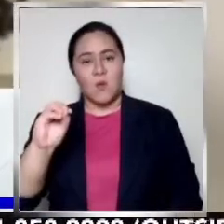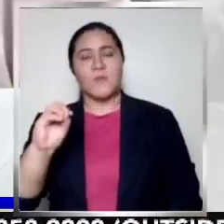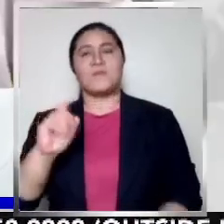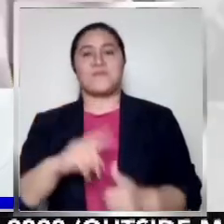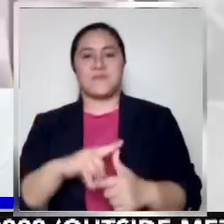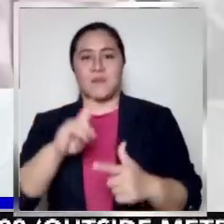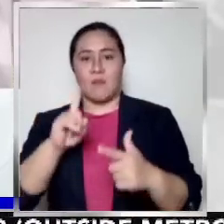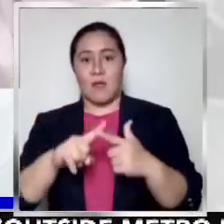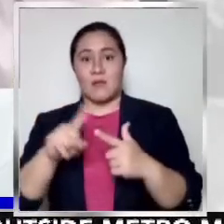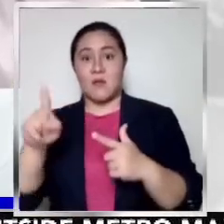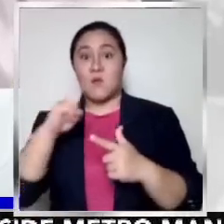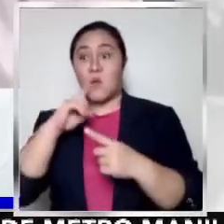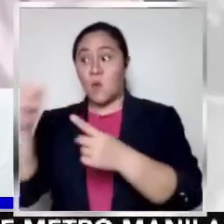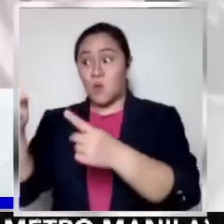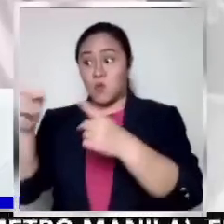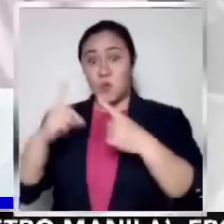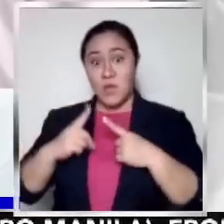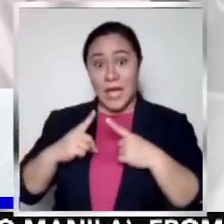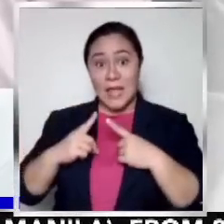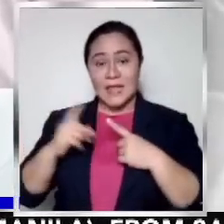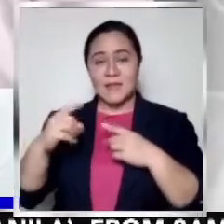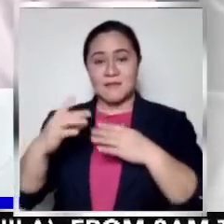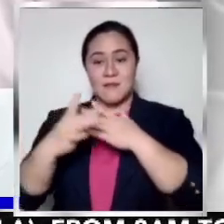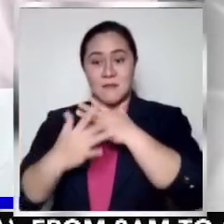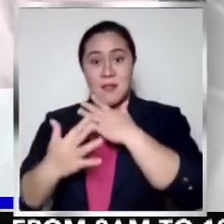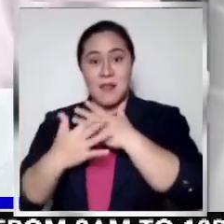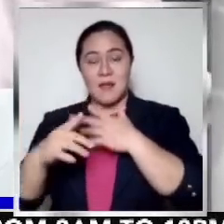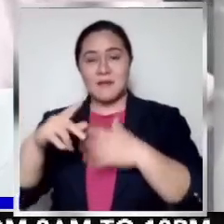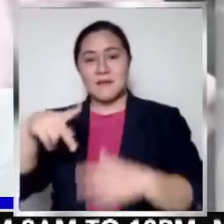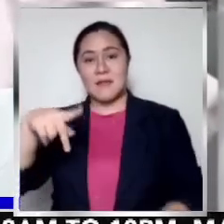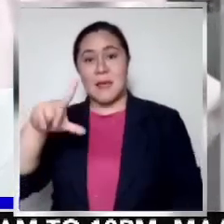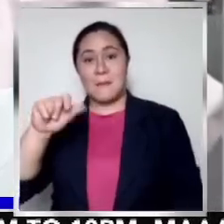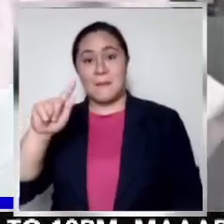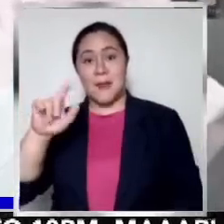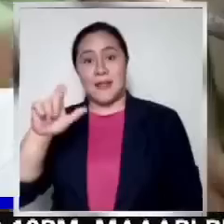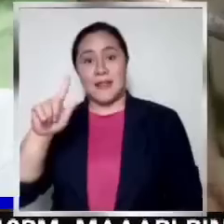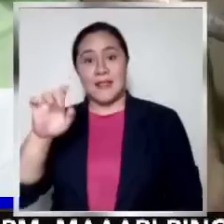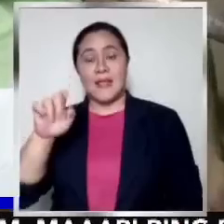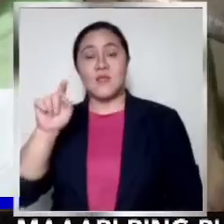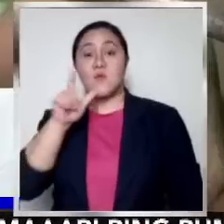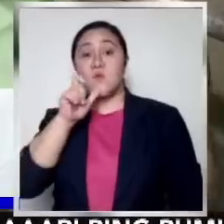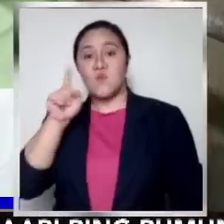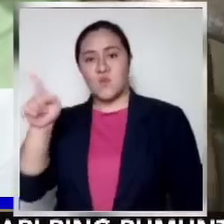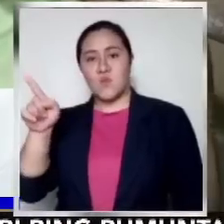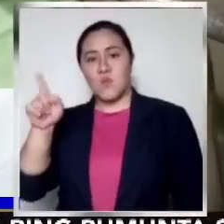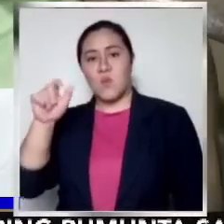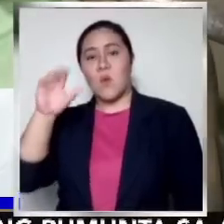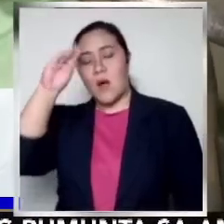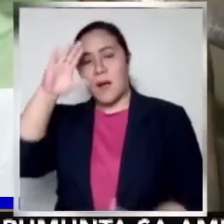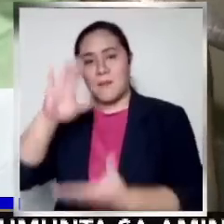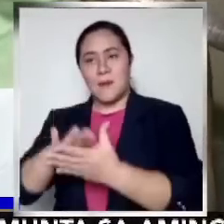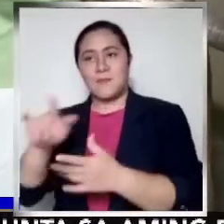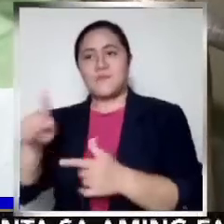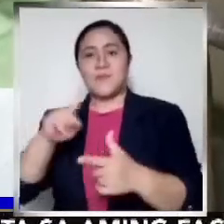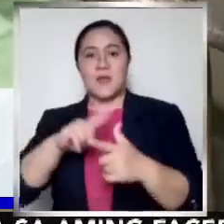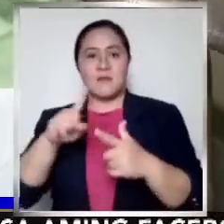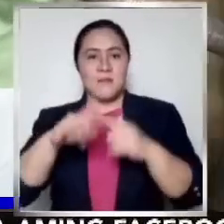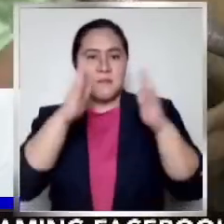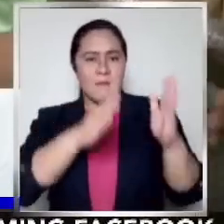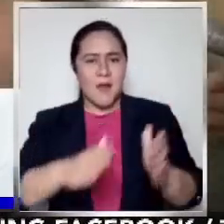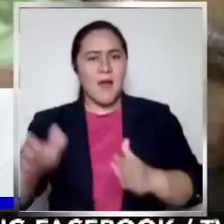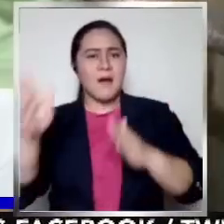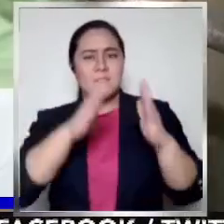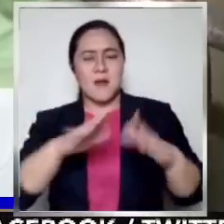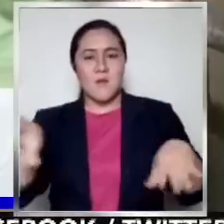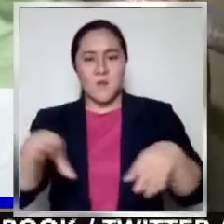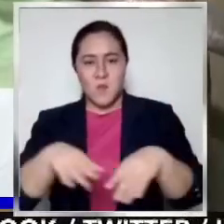Wilrin. At habang nagpapakimo, pinaplano na rin nila ang kasal. Buong man po ng May, nasa hospital po kami. So